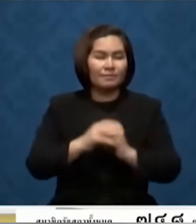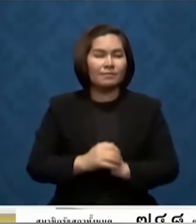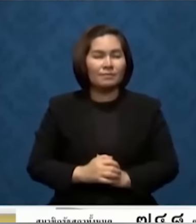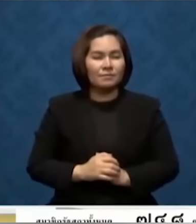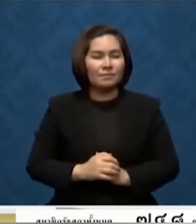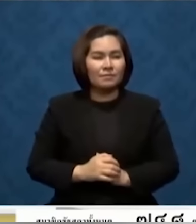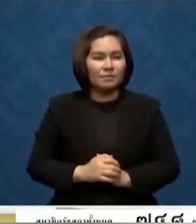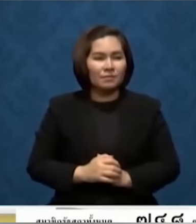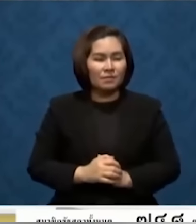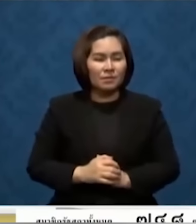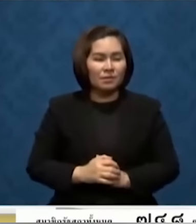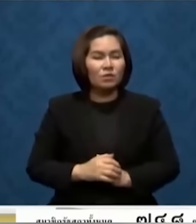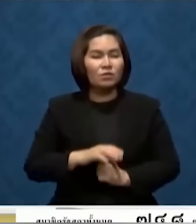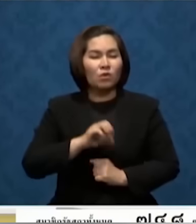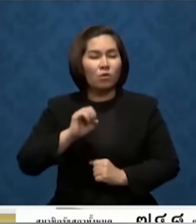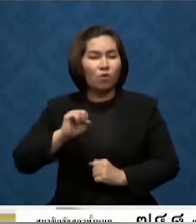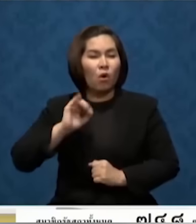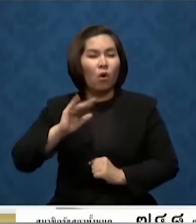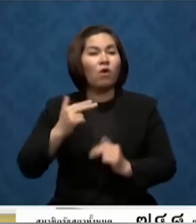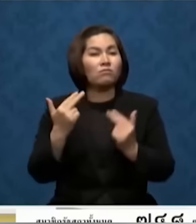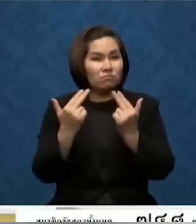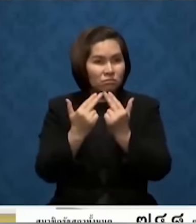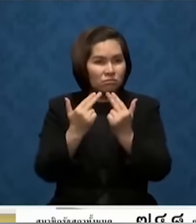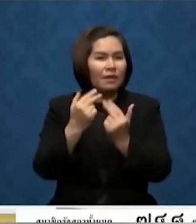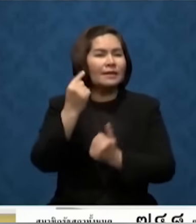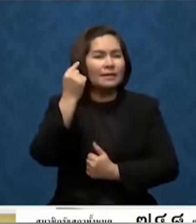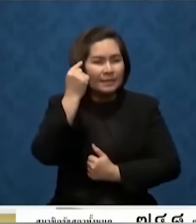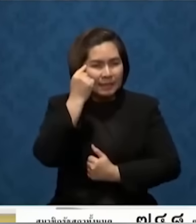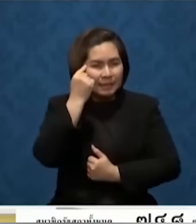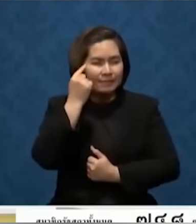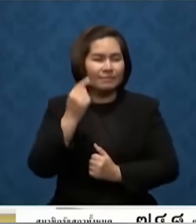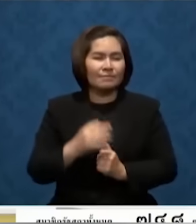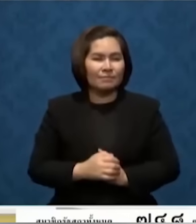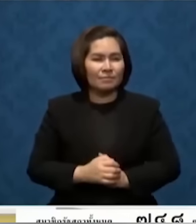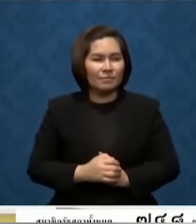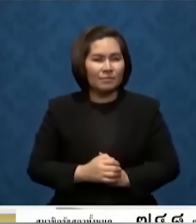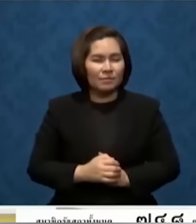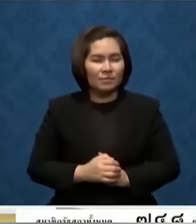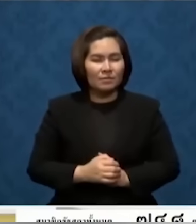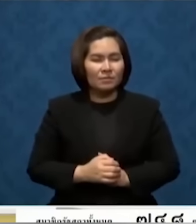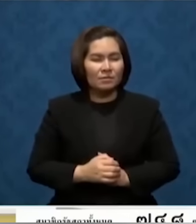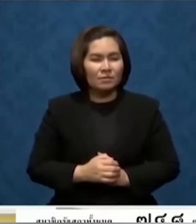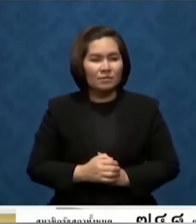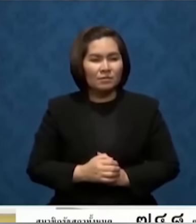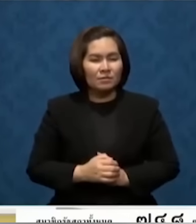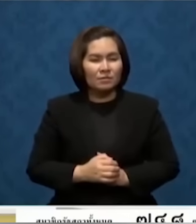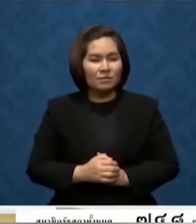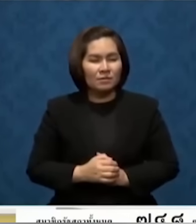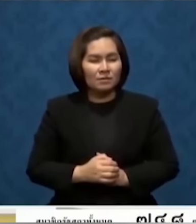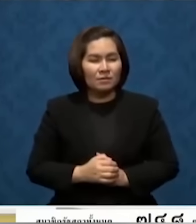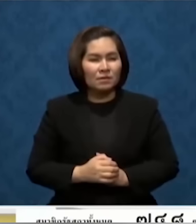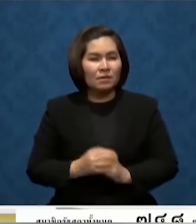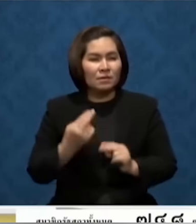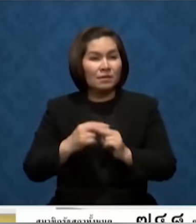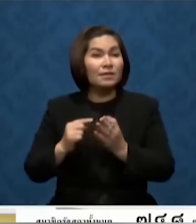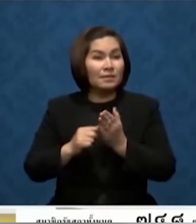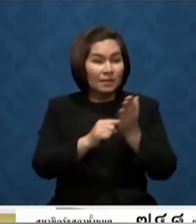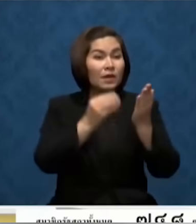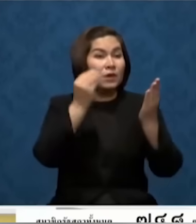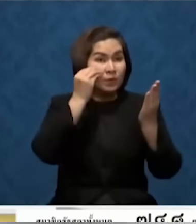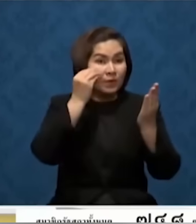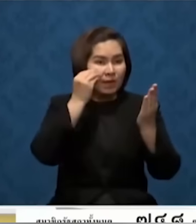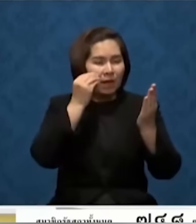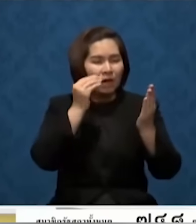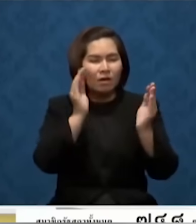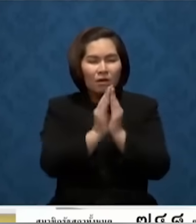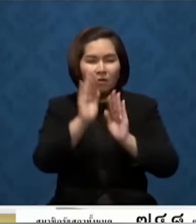ของพรรครวมไทยสร้างชาติเห็นว่าการเสน ให้มีการโหวตคุณพิธาลิ้มเจริญรั